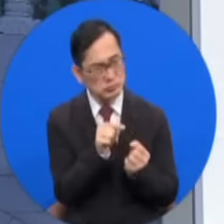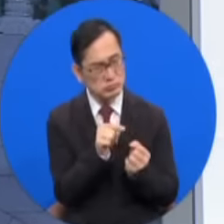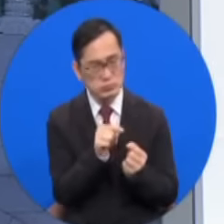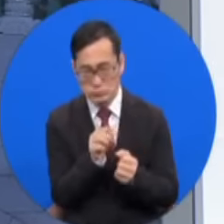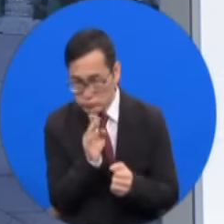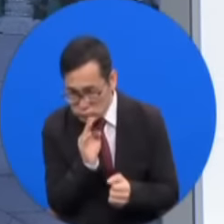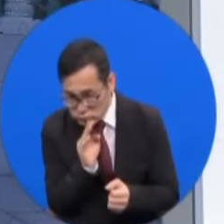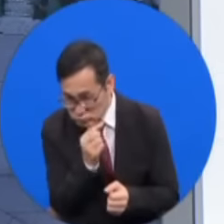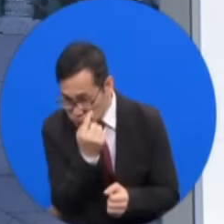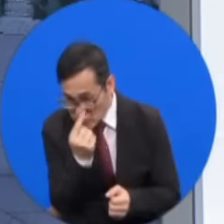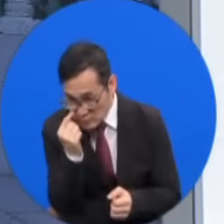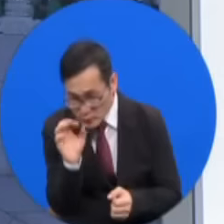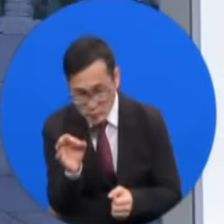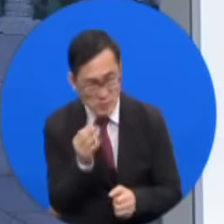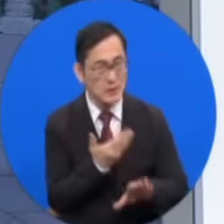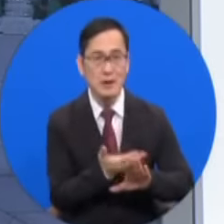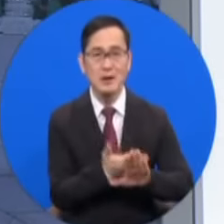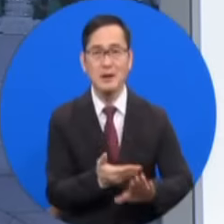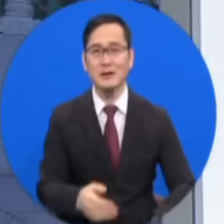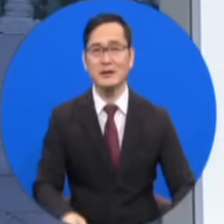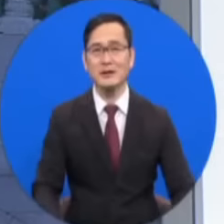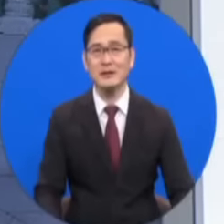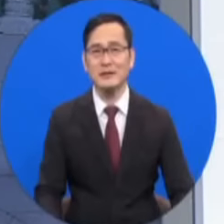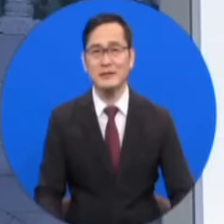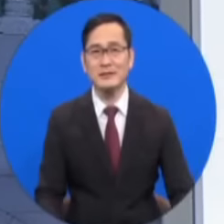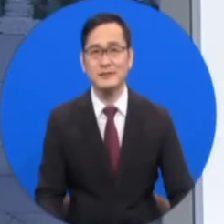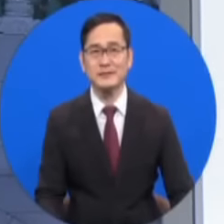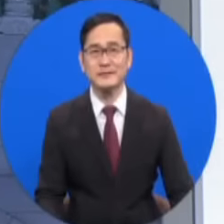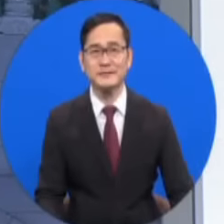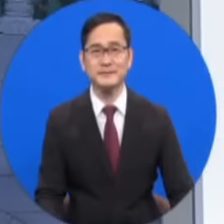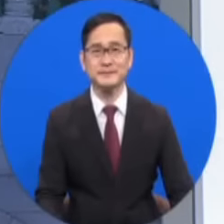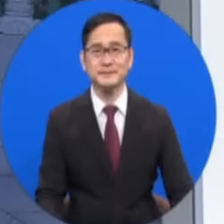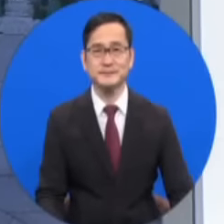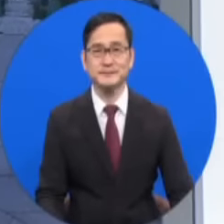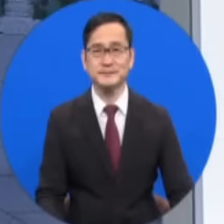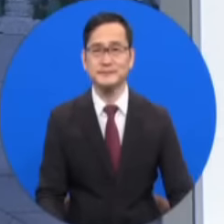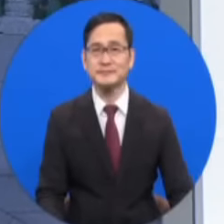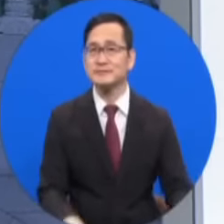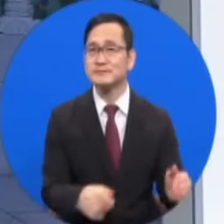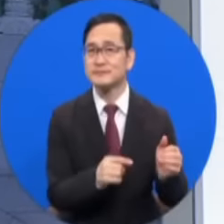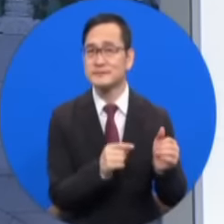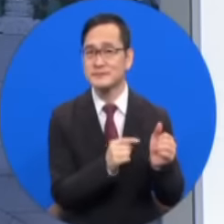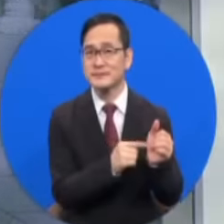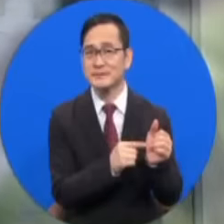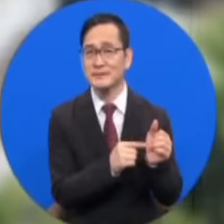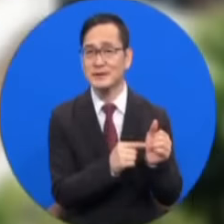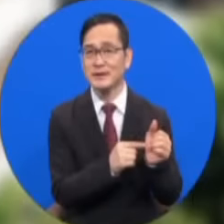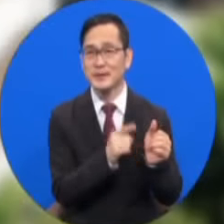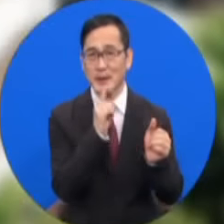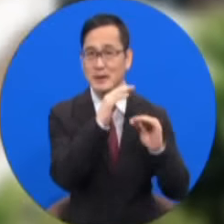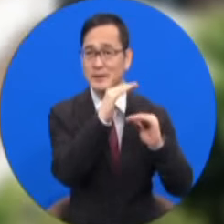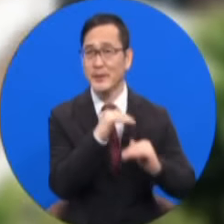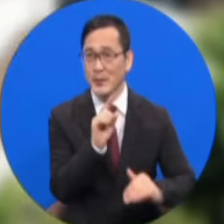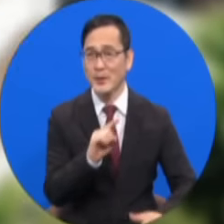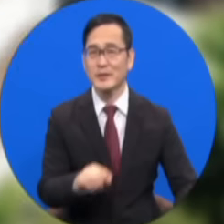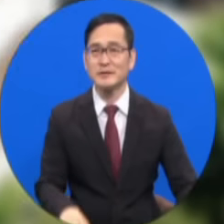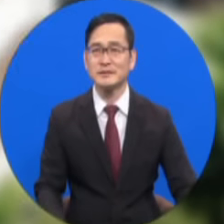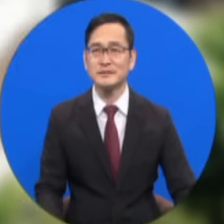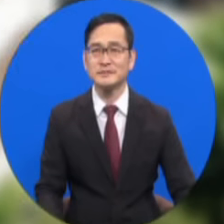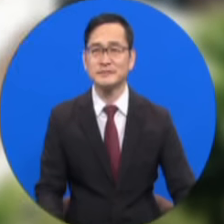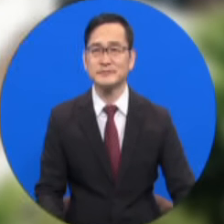윤건영 의원이 설명한 내용이 도대체 사실관계 확인은 하고 한 건지 논란까지 일고 있는데 함께 보시죠